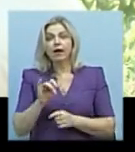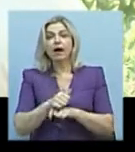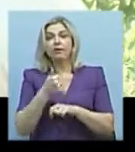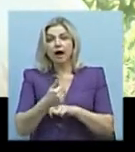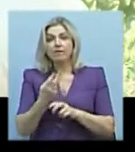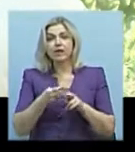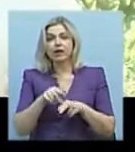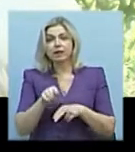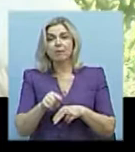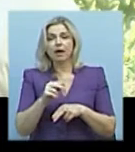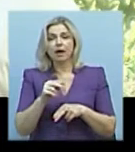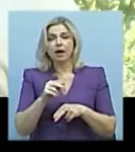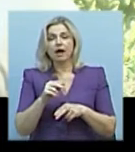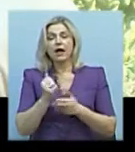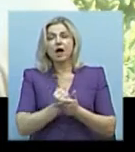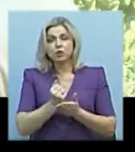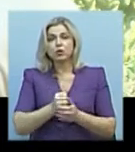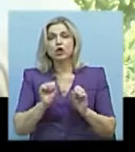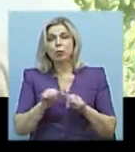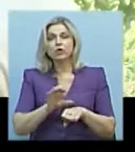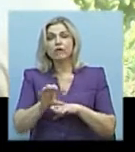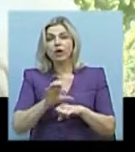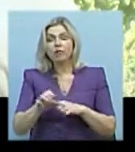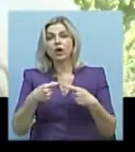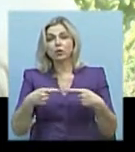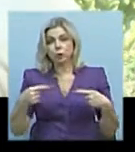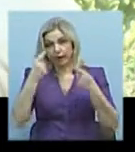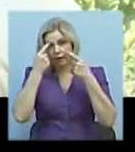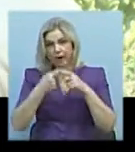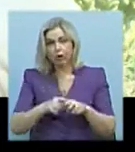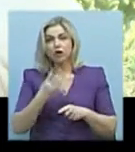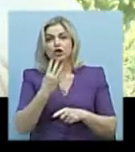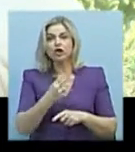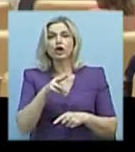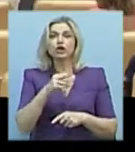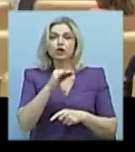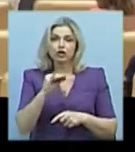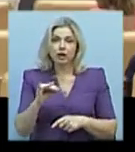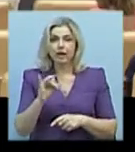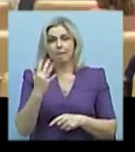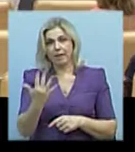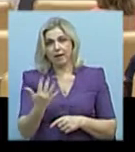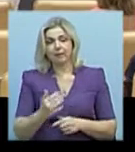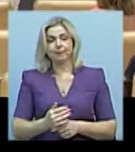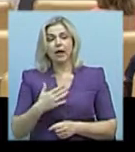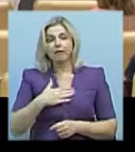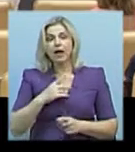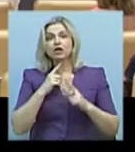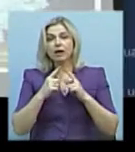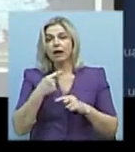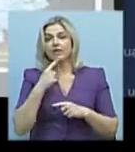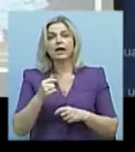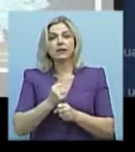на цьому частотному ресурсі можна запускати наступні технології 4G, 5G. У Нацраді стверджують, що роблять це